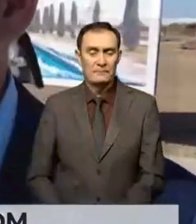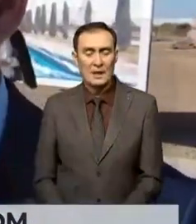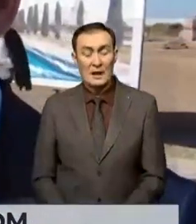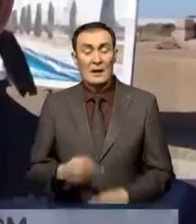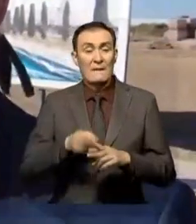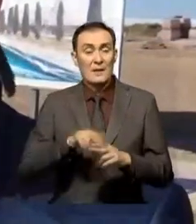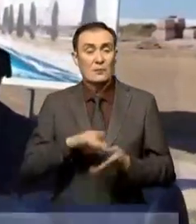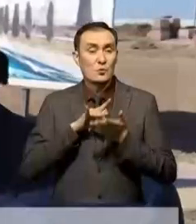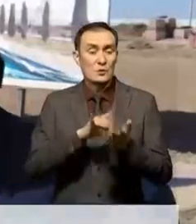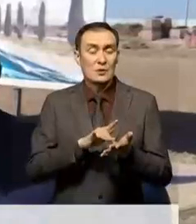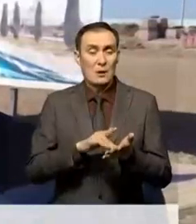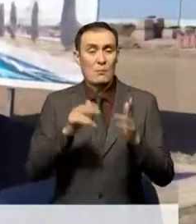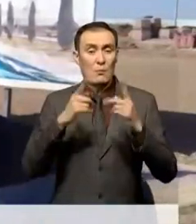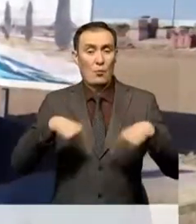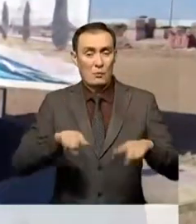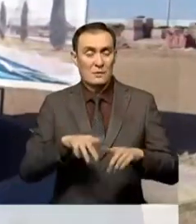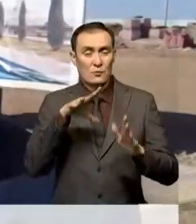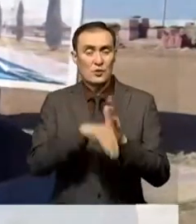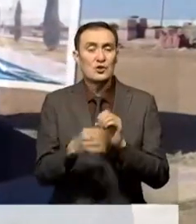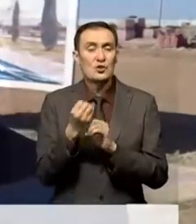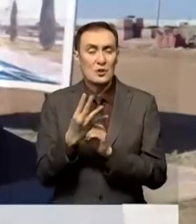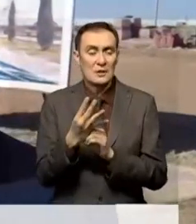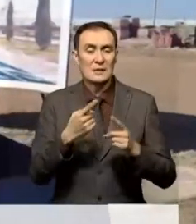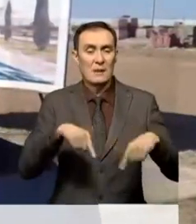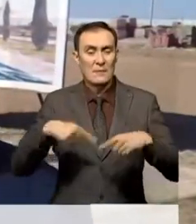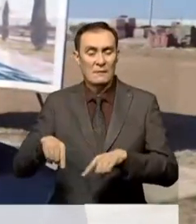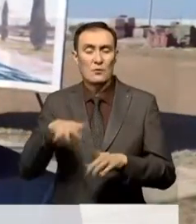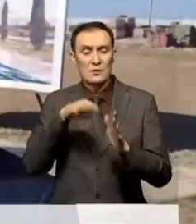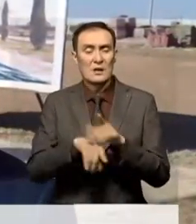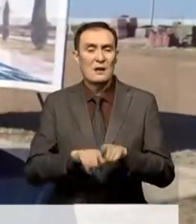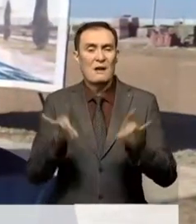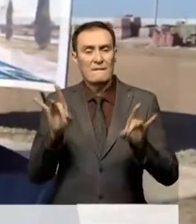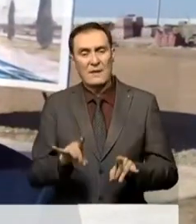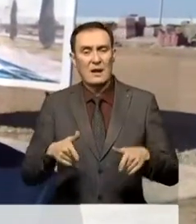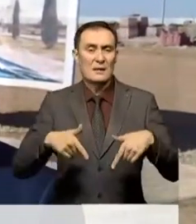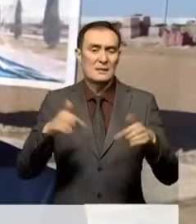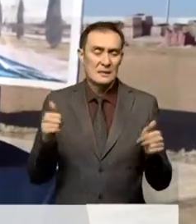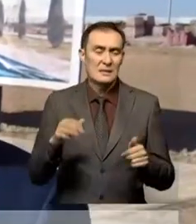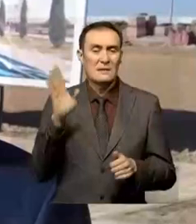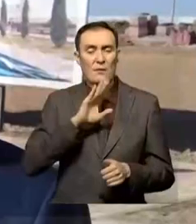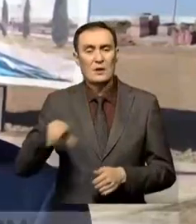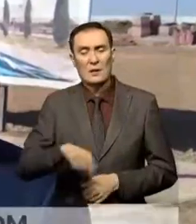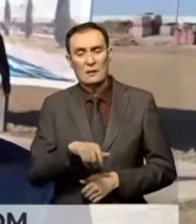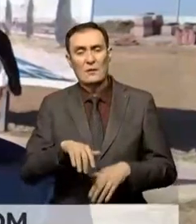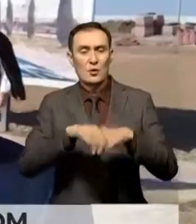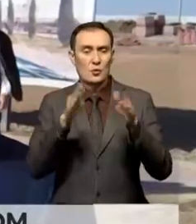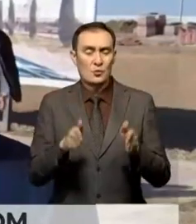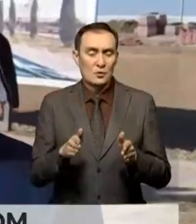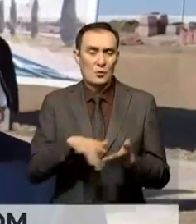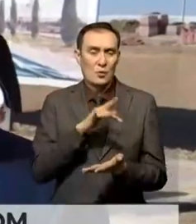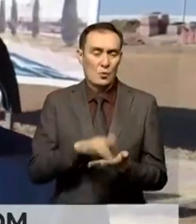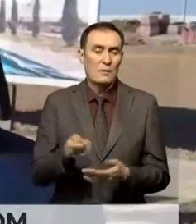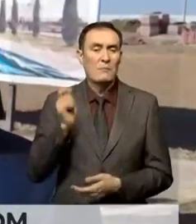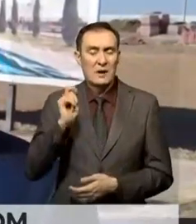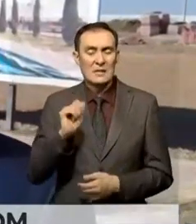В этом туристическом комплексе разместятся 14 объектов. В их числе кафе, гостиница, водный канал, юрточный городок, сахские